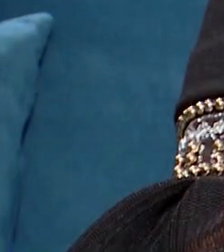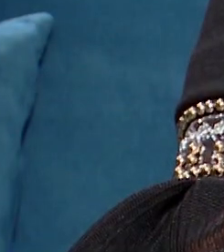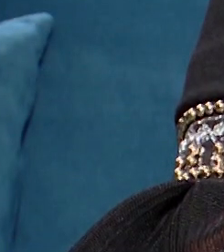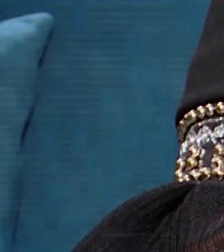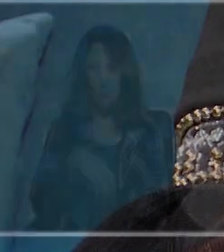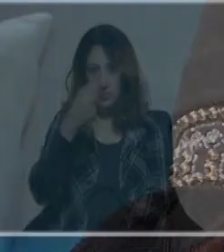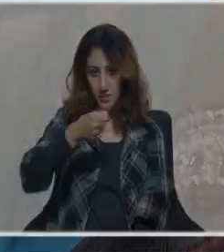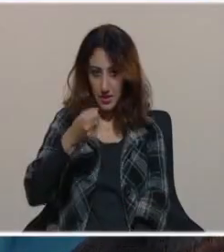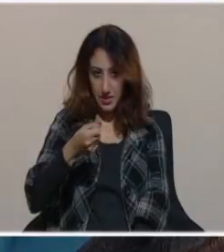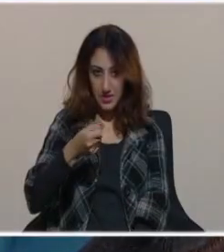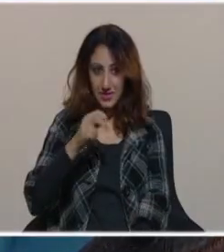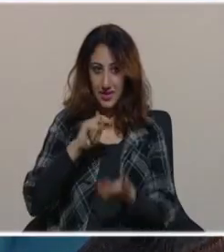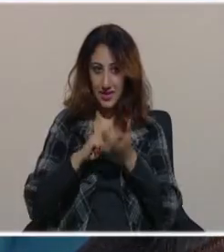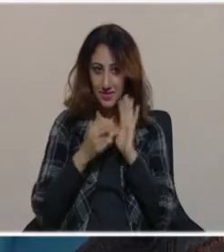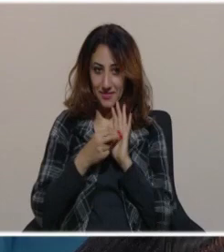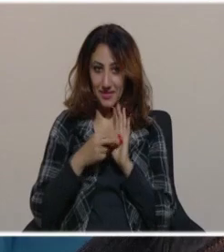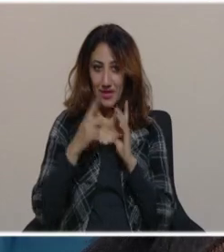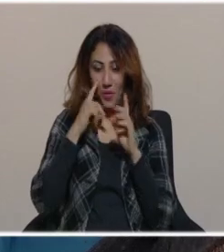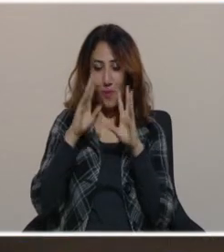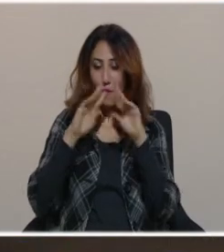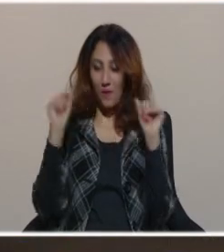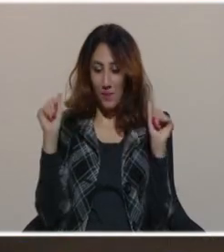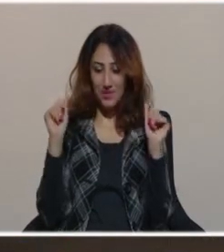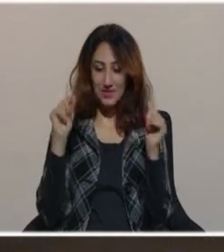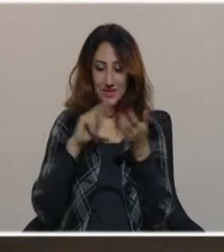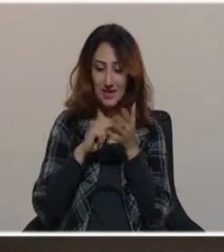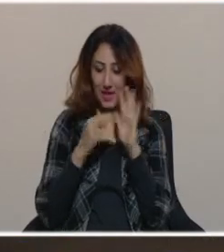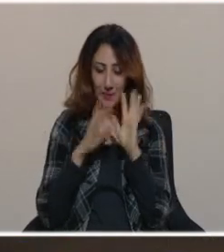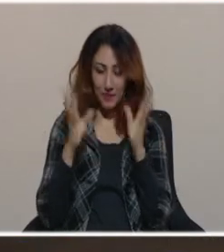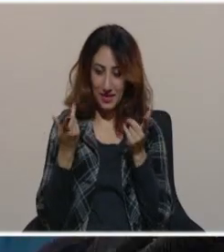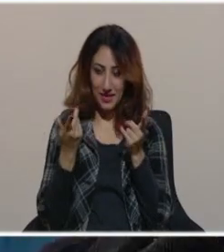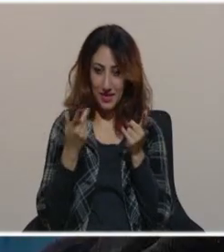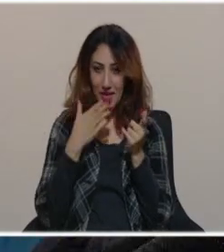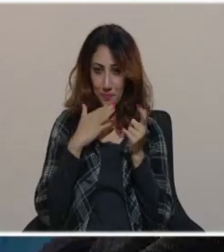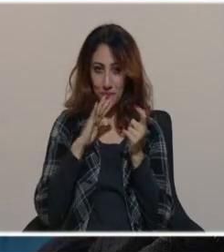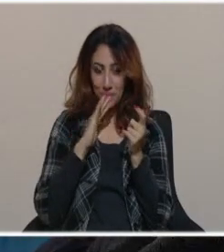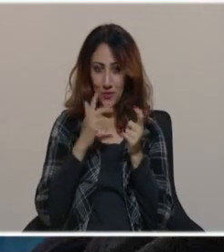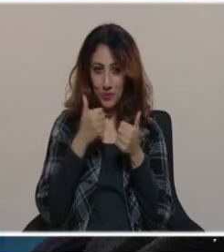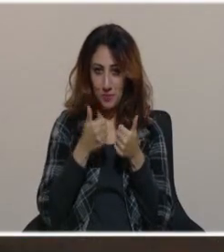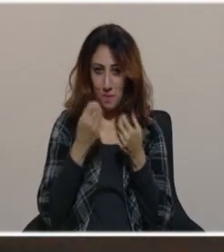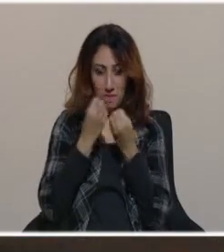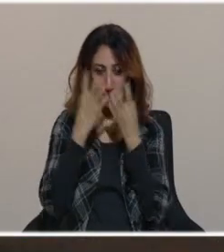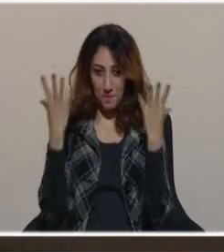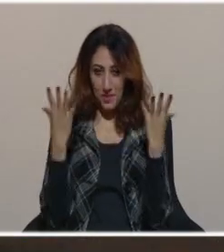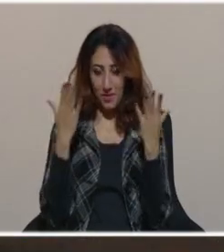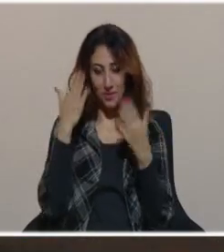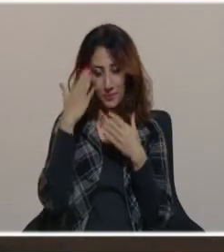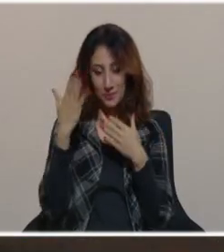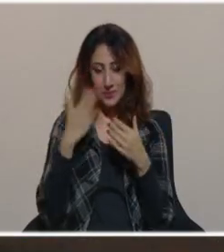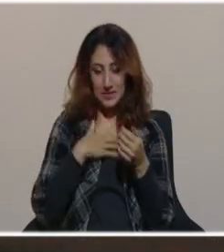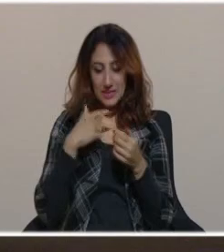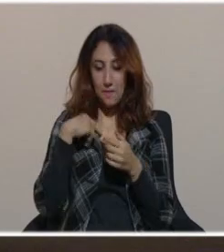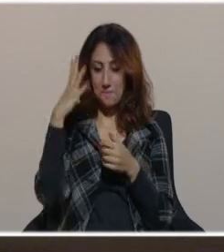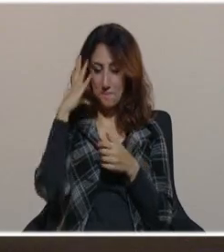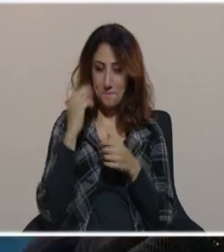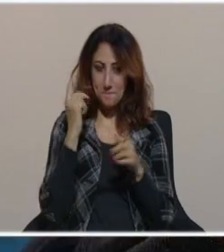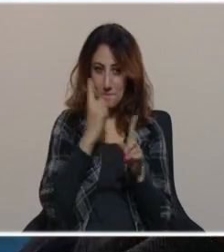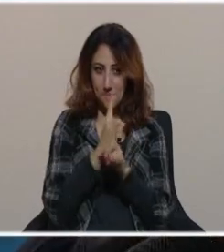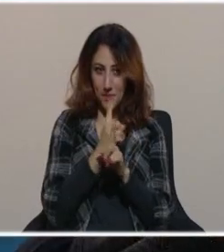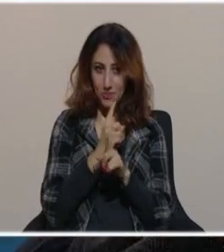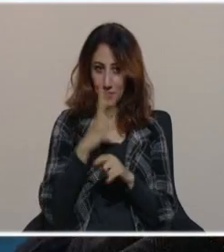ازيك يا هلا؟ ازيك يا عمرو؟ وحشتني جدا. وانت كمان اخبارك ايه؟ حلو الحمد لله. نورتيني النهارده. ميرسي. وانا سعيد بوجودك جدا في واحد